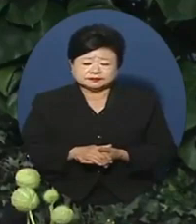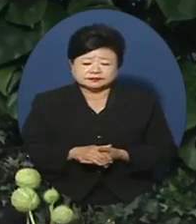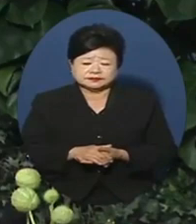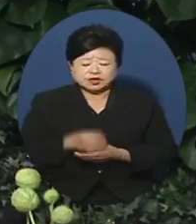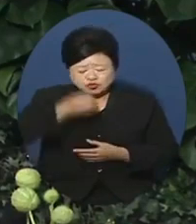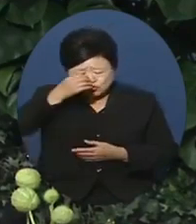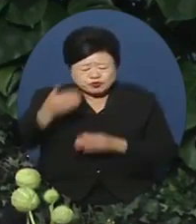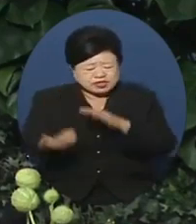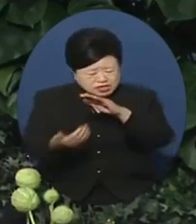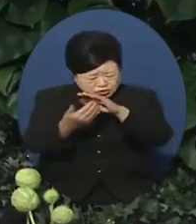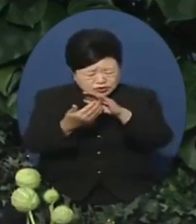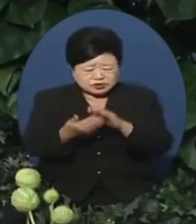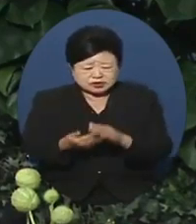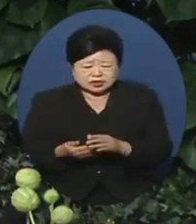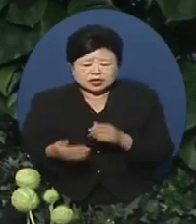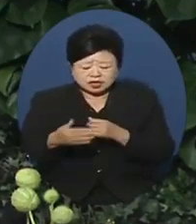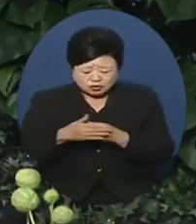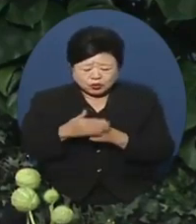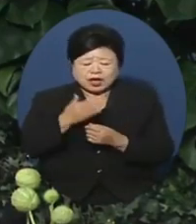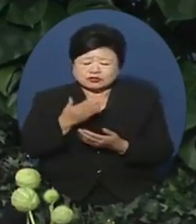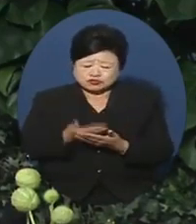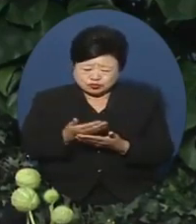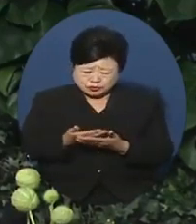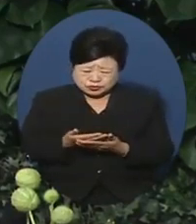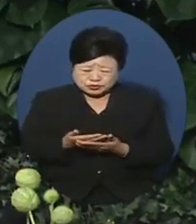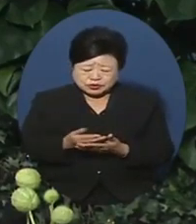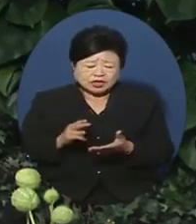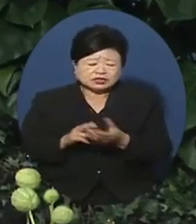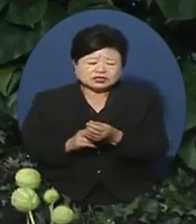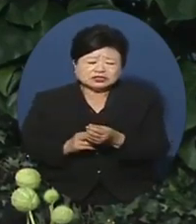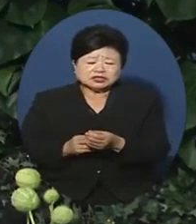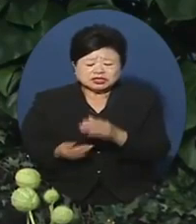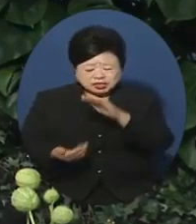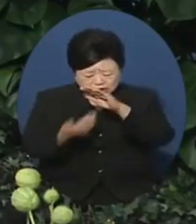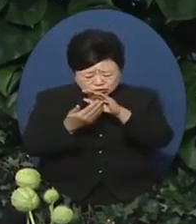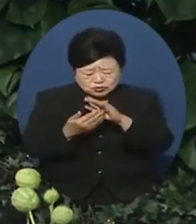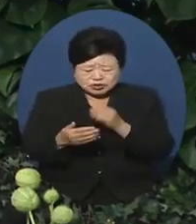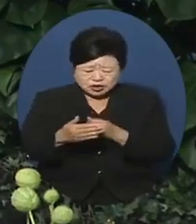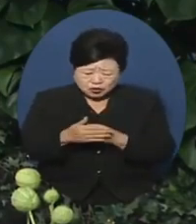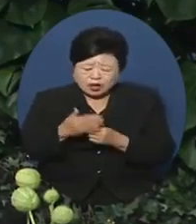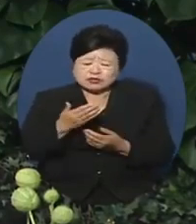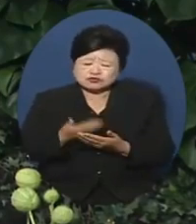꿈이 이루어지게 도와주시옵소서. 기적이 이루어지게 도와주시옵소서.